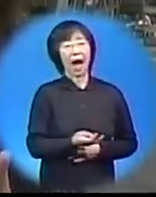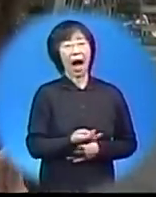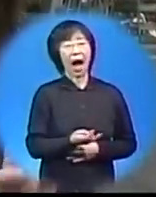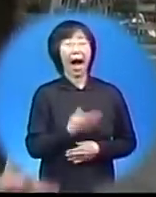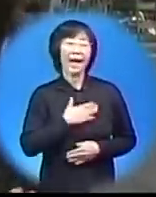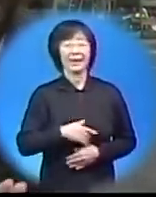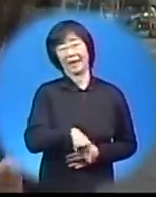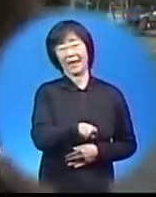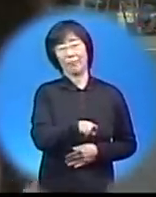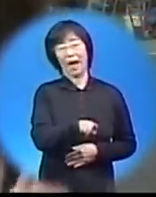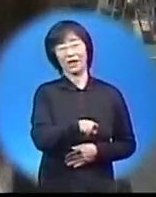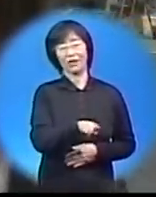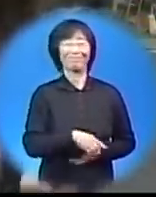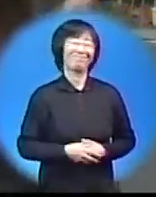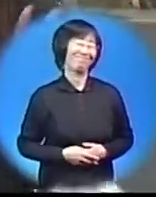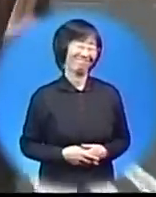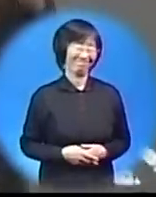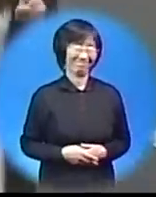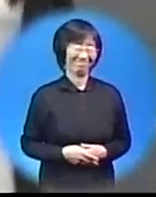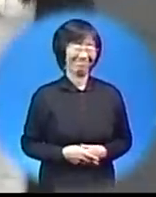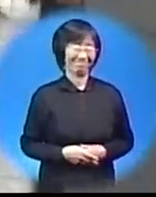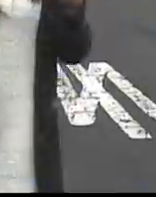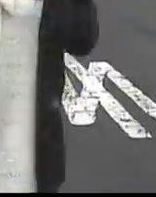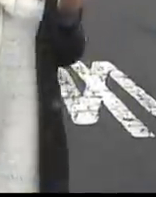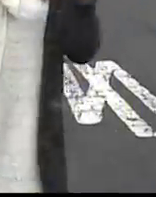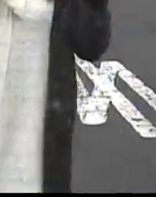ます。 はいはい、安心して見に行きましょう。 はい、はい、